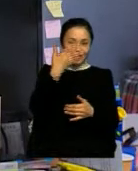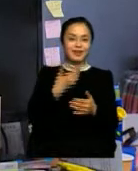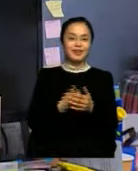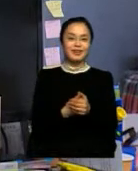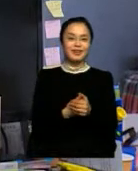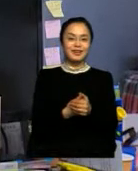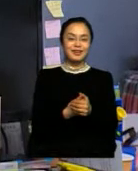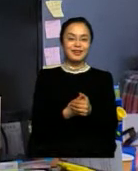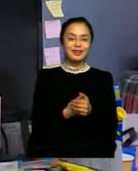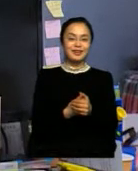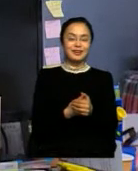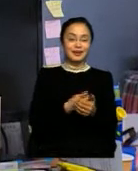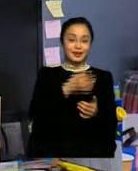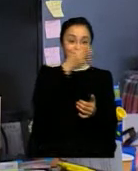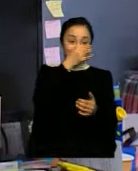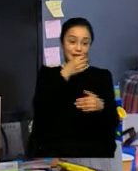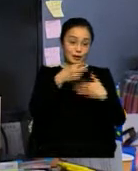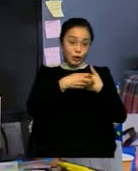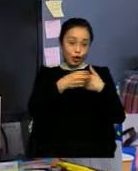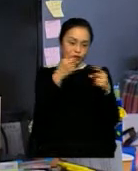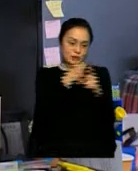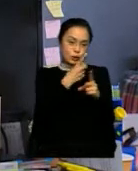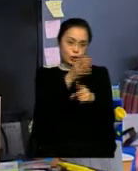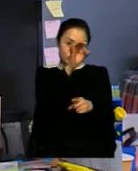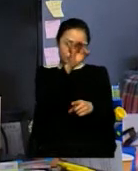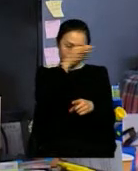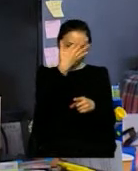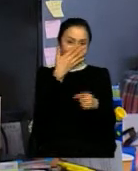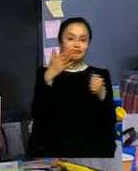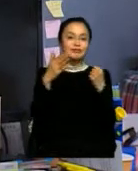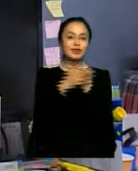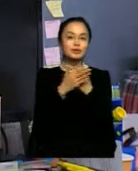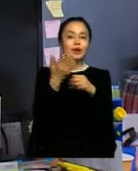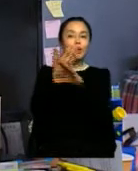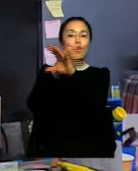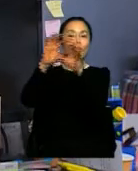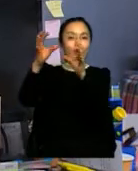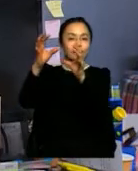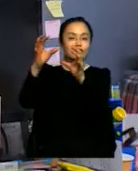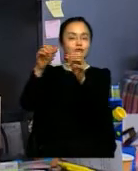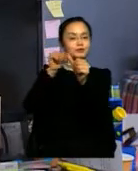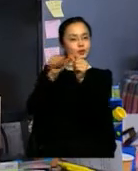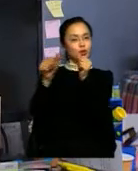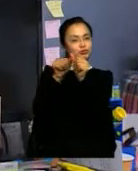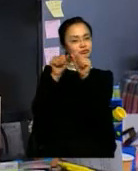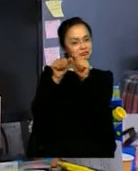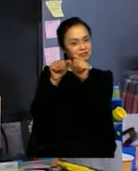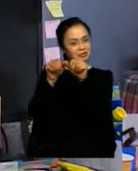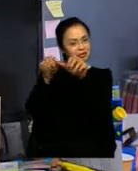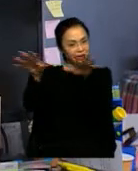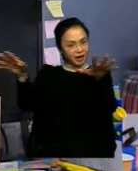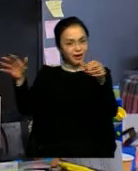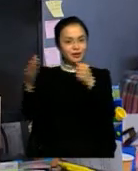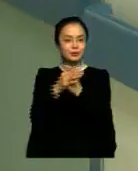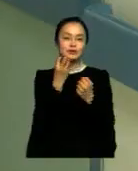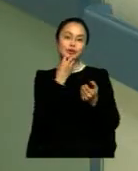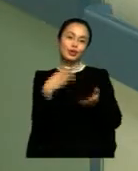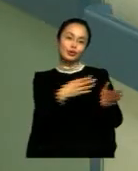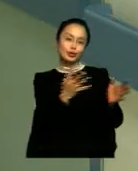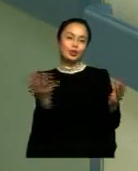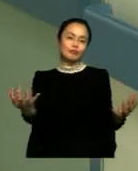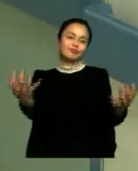아니라 그 나라의 국민들에게까지 다 알려져서 한국을 찾는, 경기도를 찾는 환자 수가 늘었다고